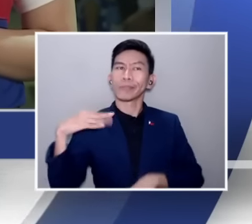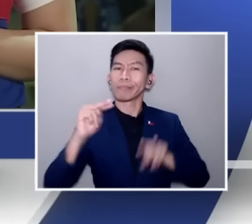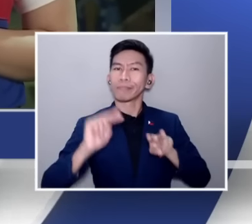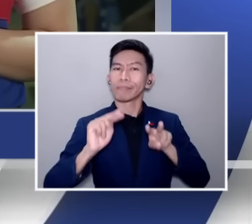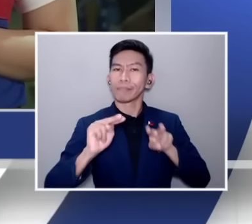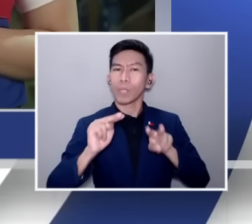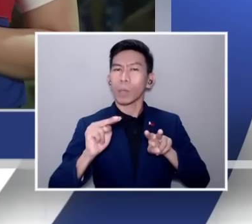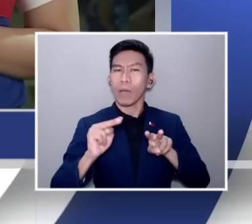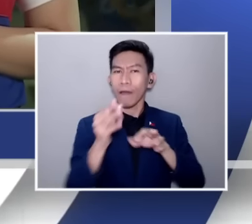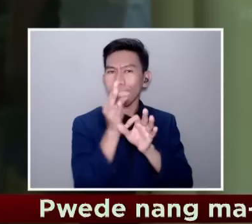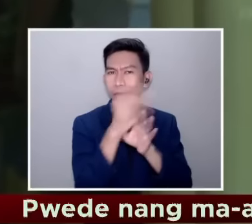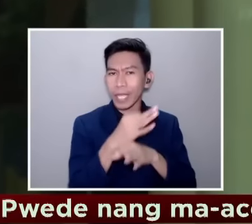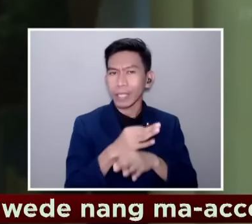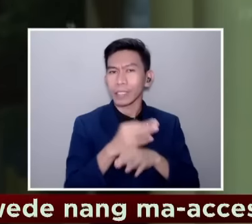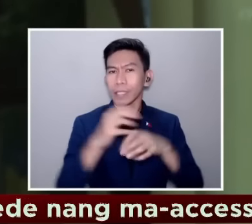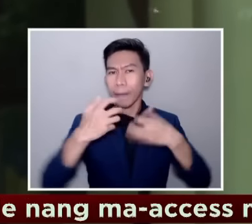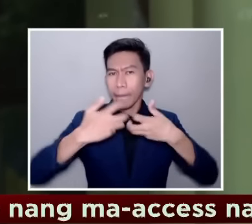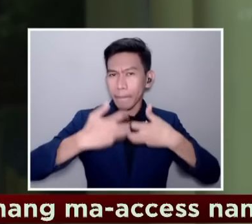machine?